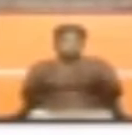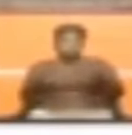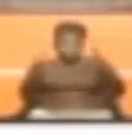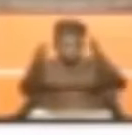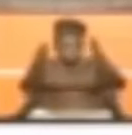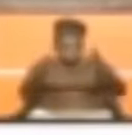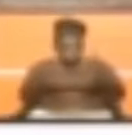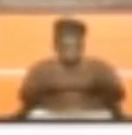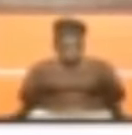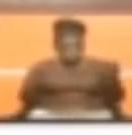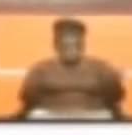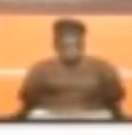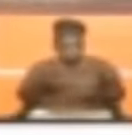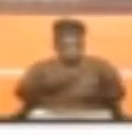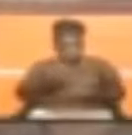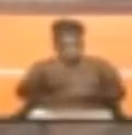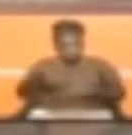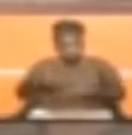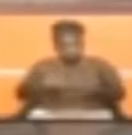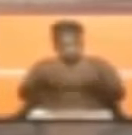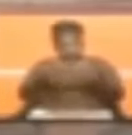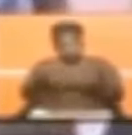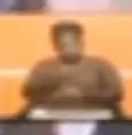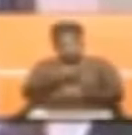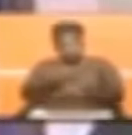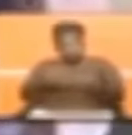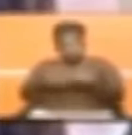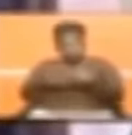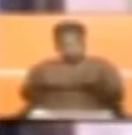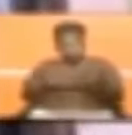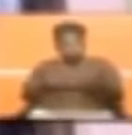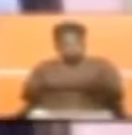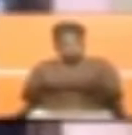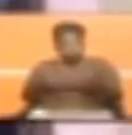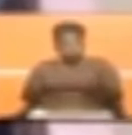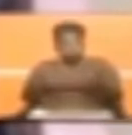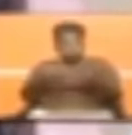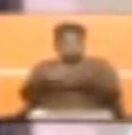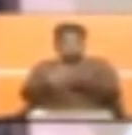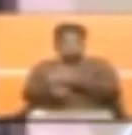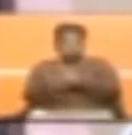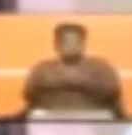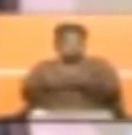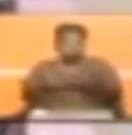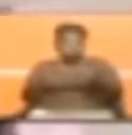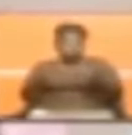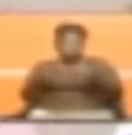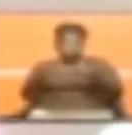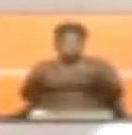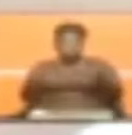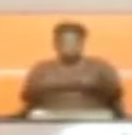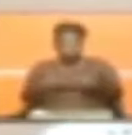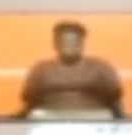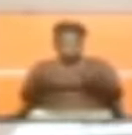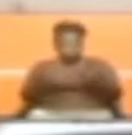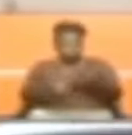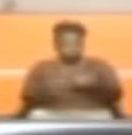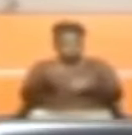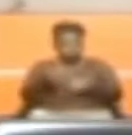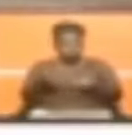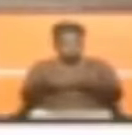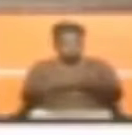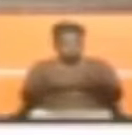doksala wo Nchini nkomeo mnyumba yange baganya okunzigulira Pata student nguse nasingiza Mudilo nga wailo kutava Mnyumba ya